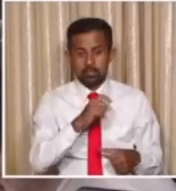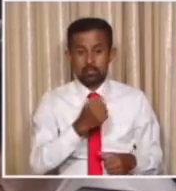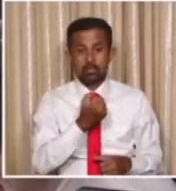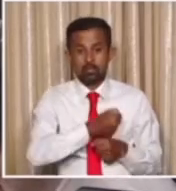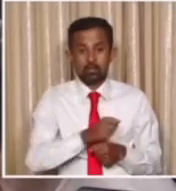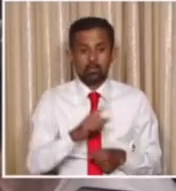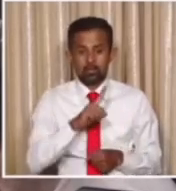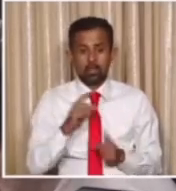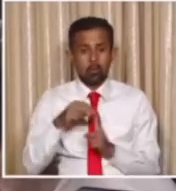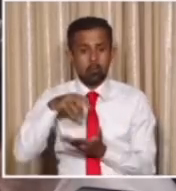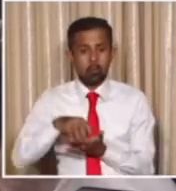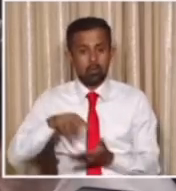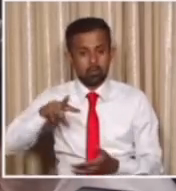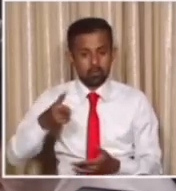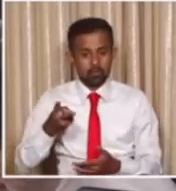එකයි, ප්‍රොවින්ෂල්